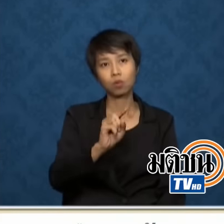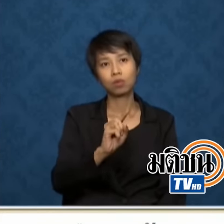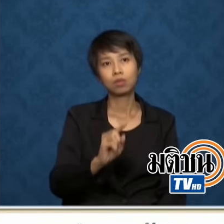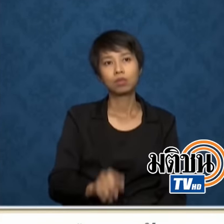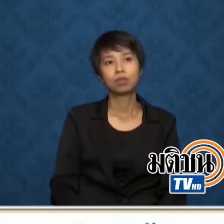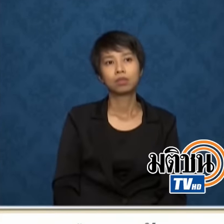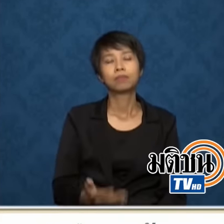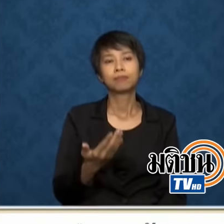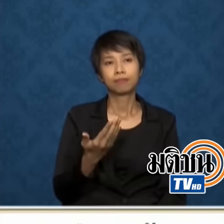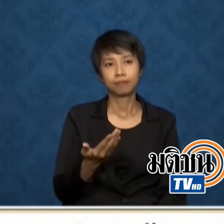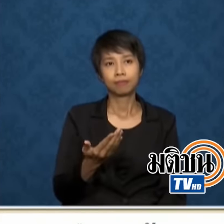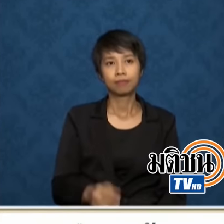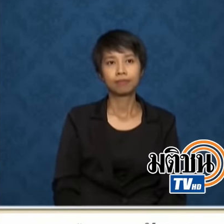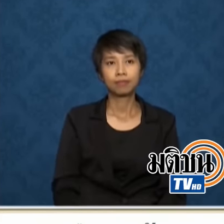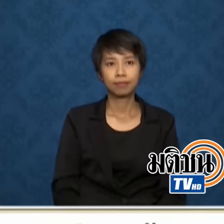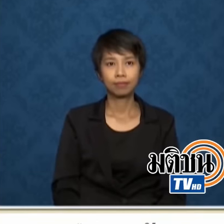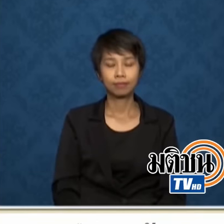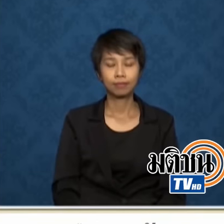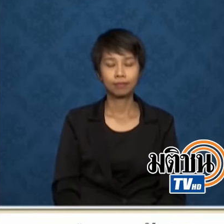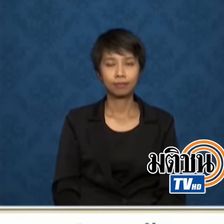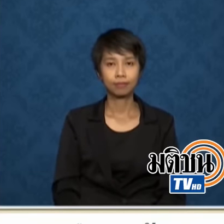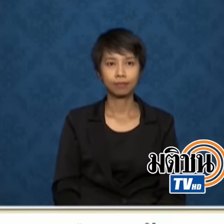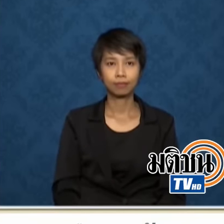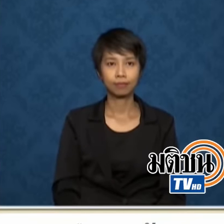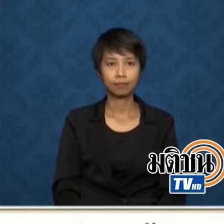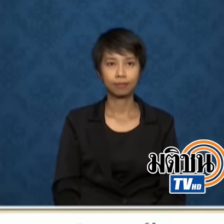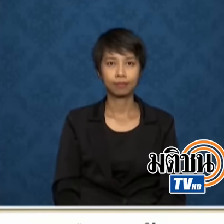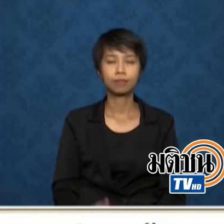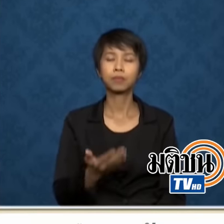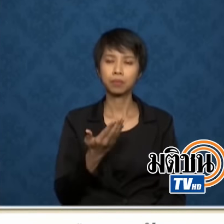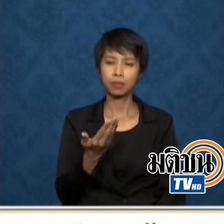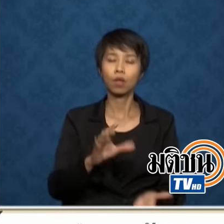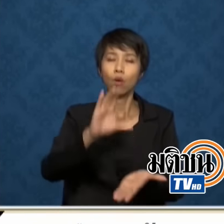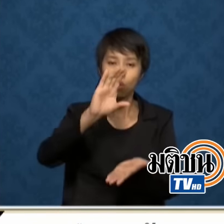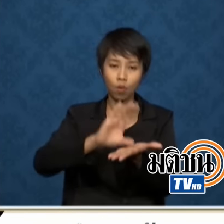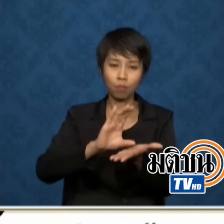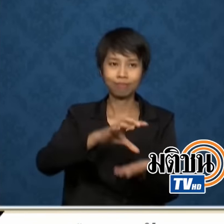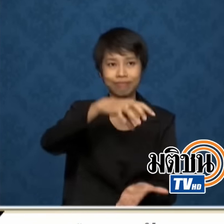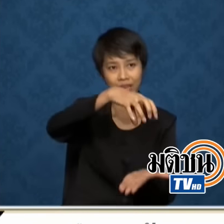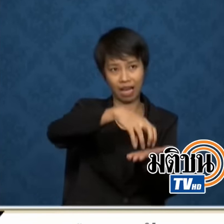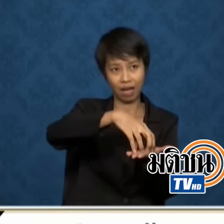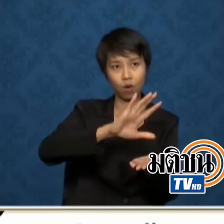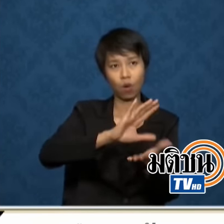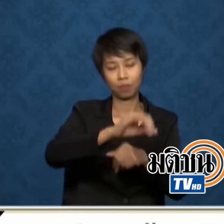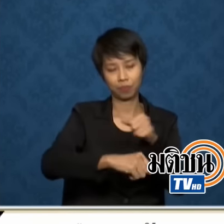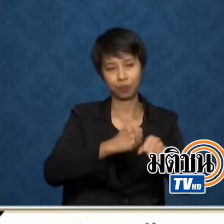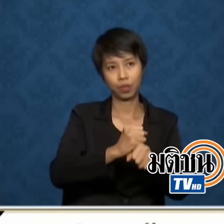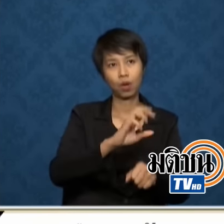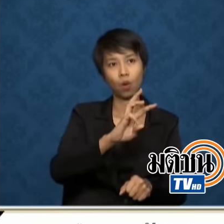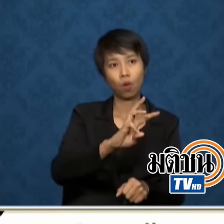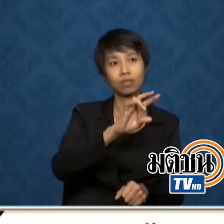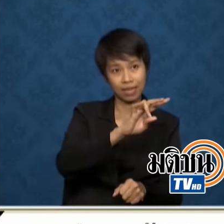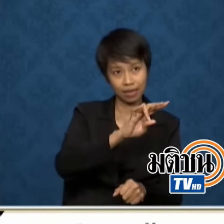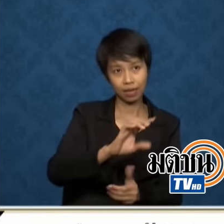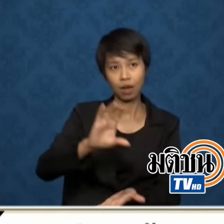น้อยก็เลยถูกง่ายนะคะสุดท้ายแล้วเนี่ยนะคะมันก็จะออกมาจากงบกลางปี67นะคะแบ่งงบปี68